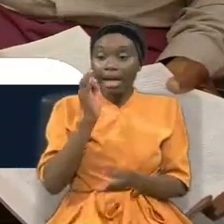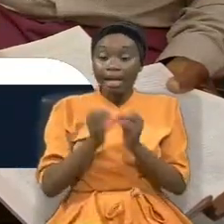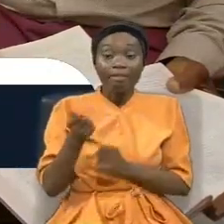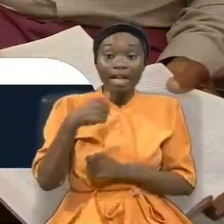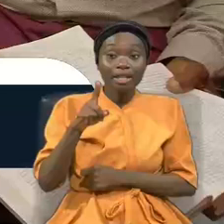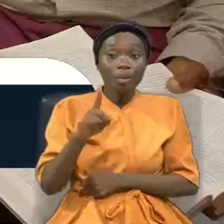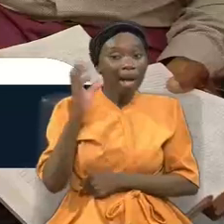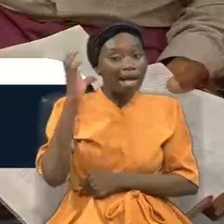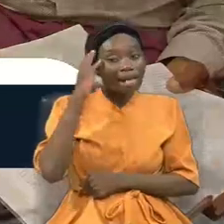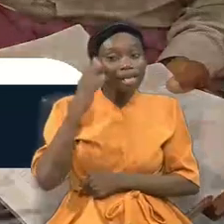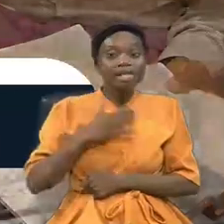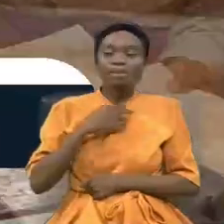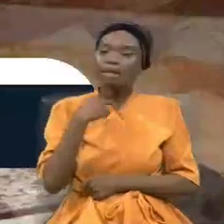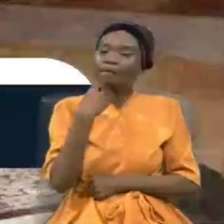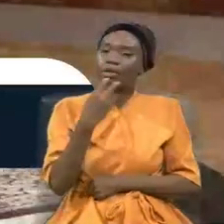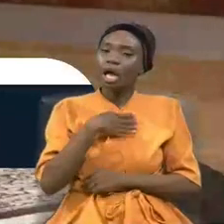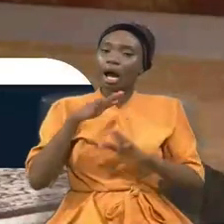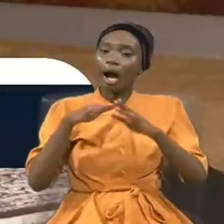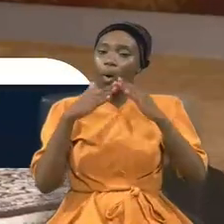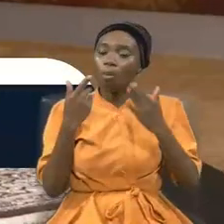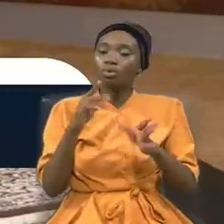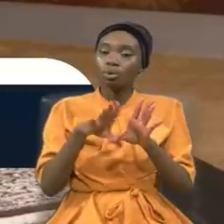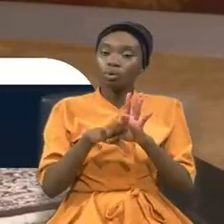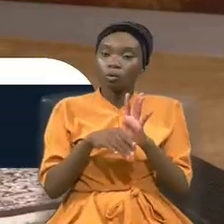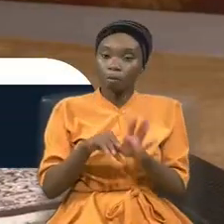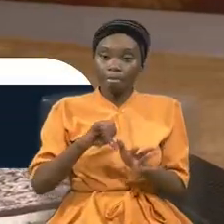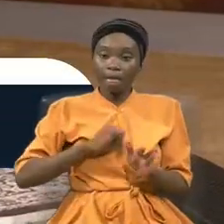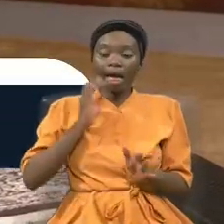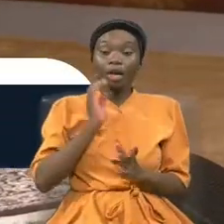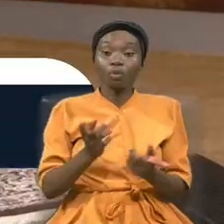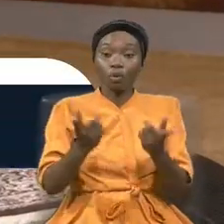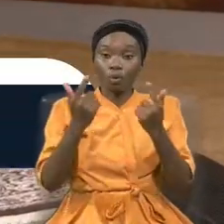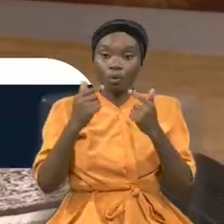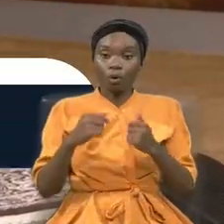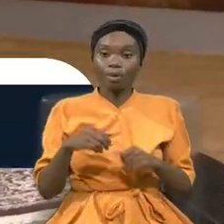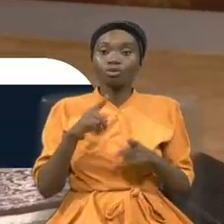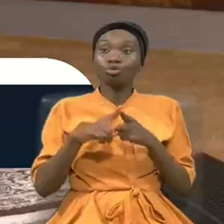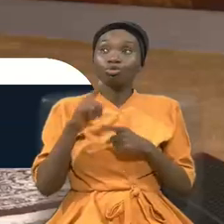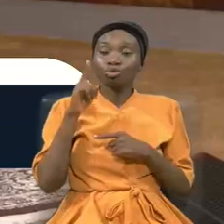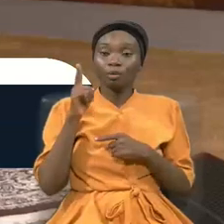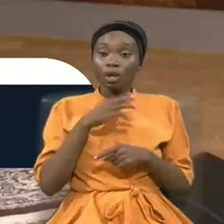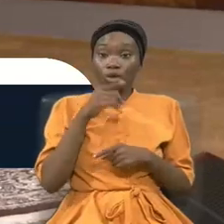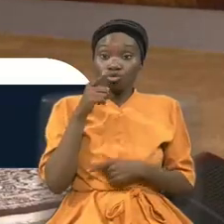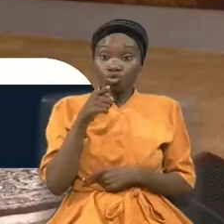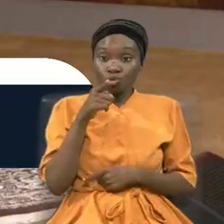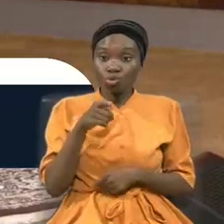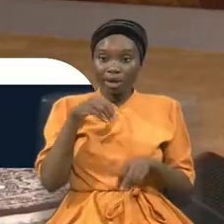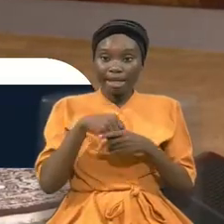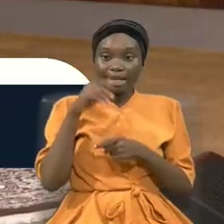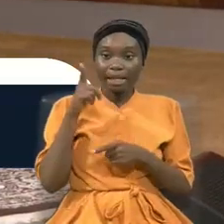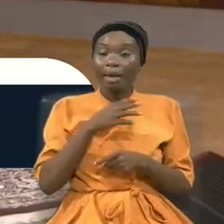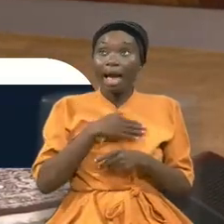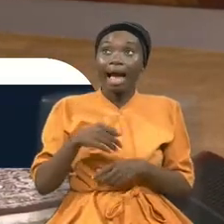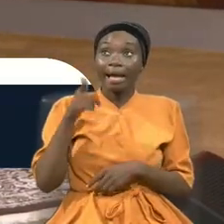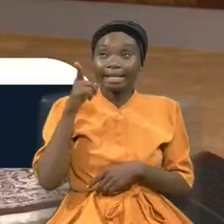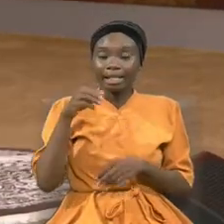Si quelqu'un entend ma voix et ouvre la porte, j'entrerai et vous en lui,